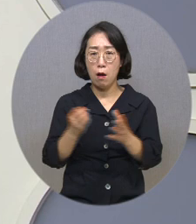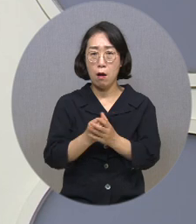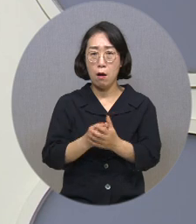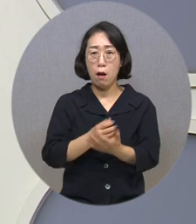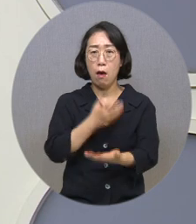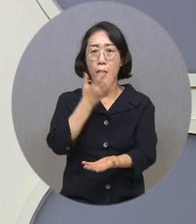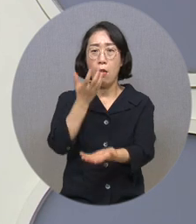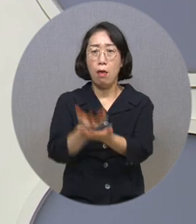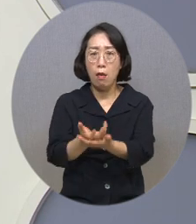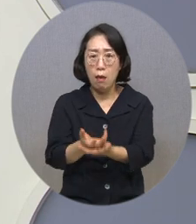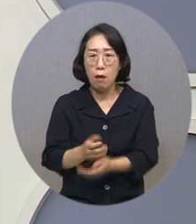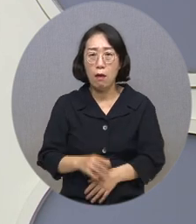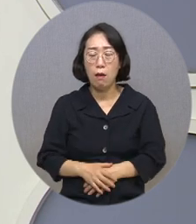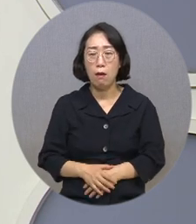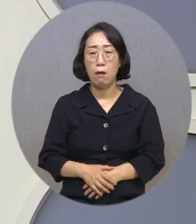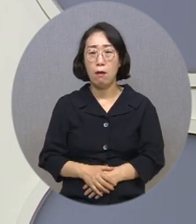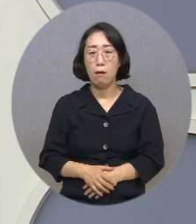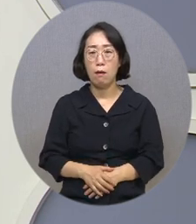그렇지. 이제 그건데